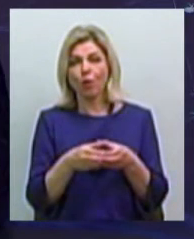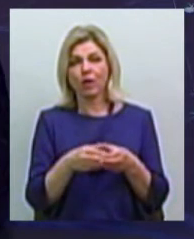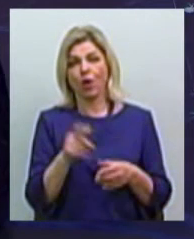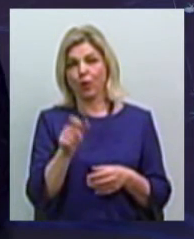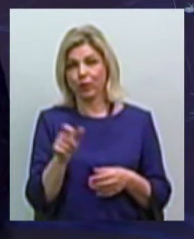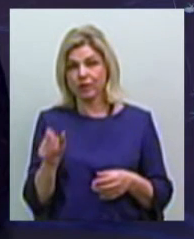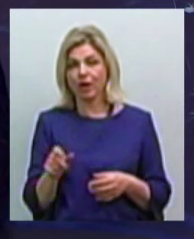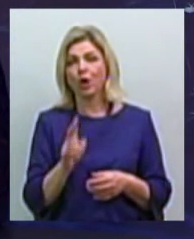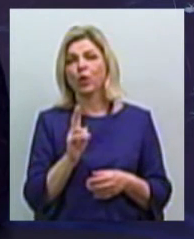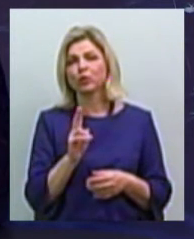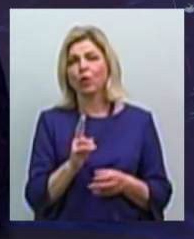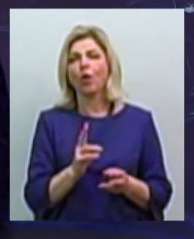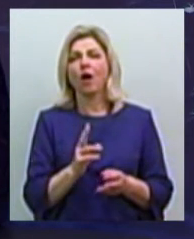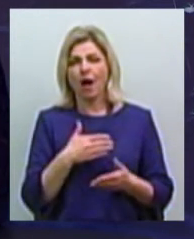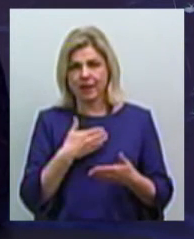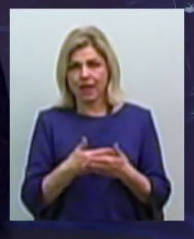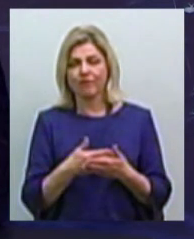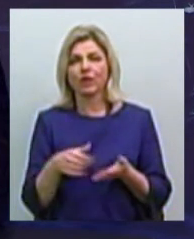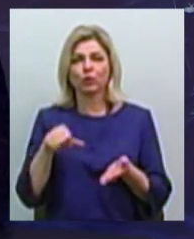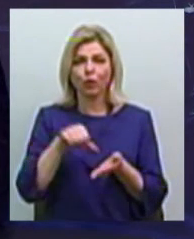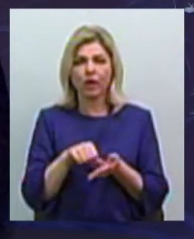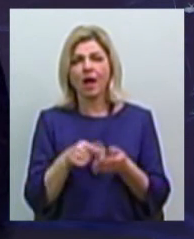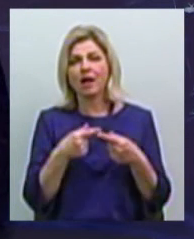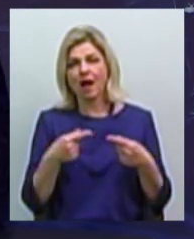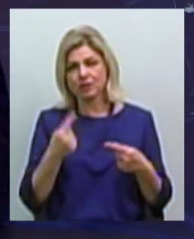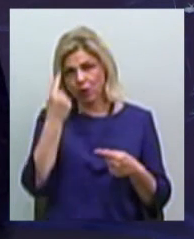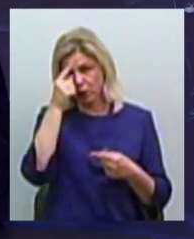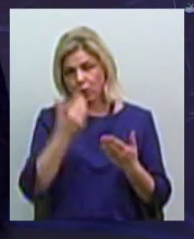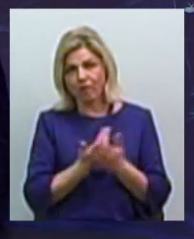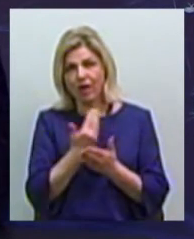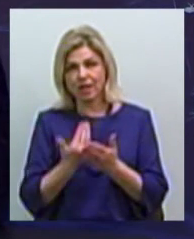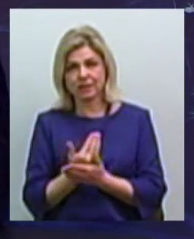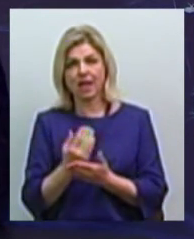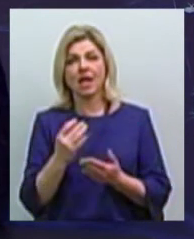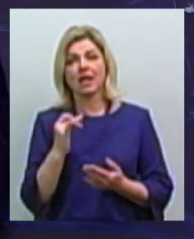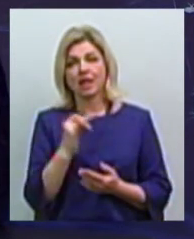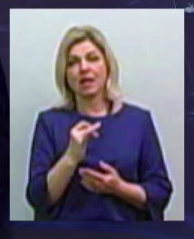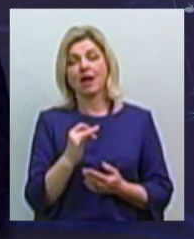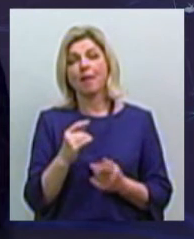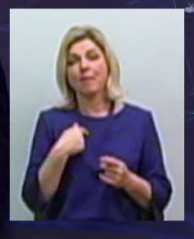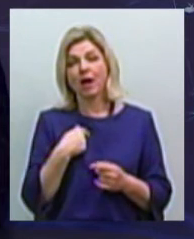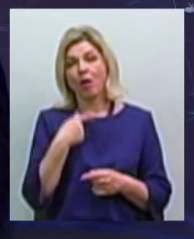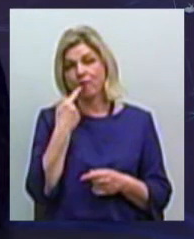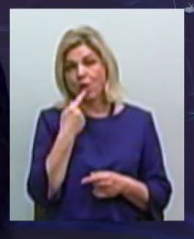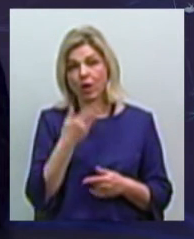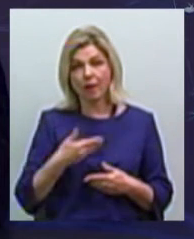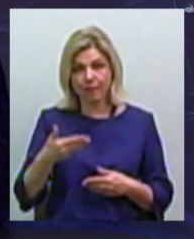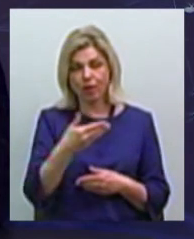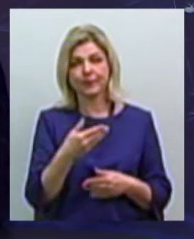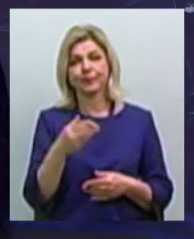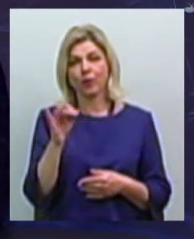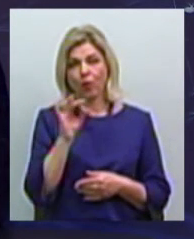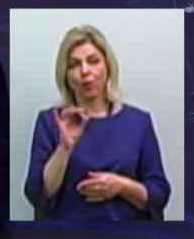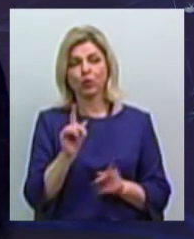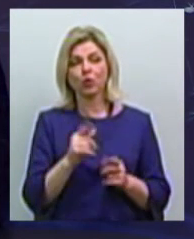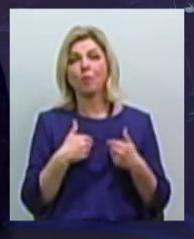яка постійно долучається до різних інновацій, різних проєктів, ініціатив. Але, звичайно, ми говоримо про те, що